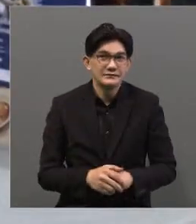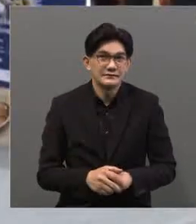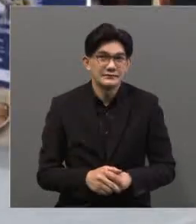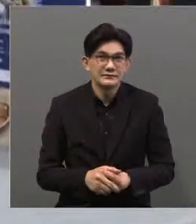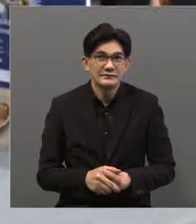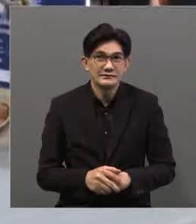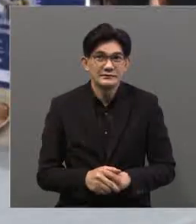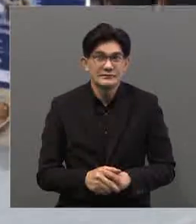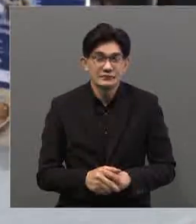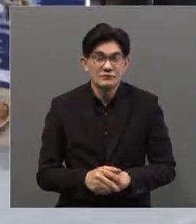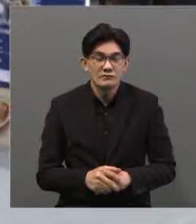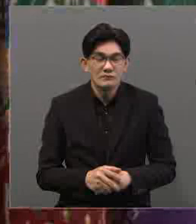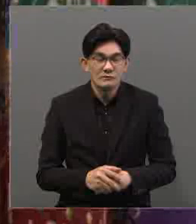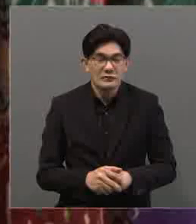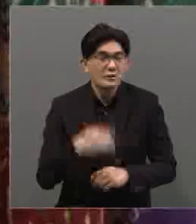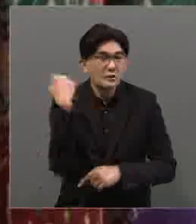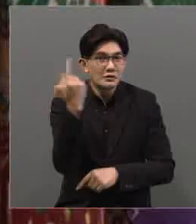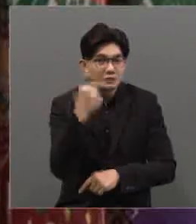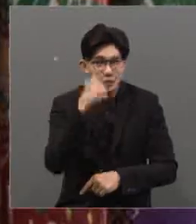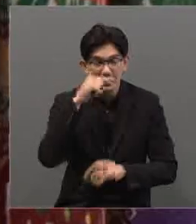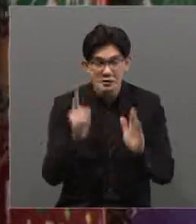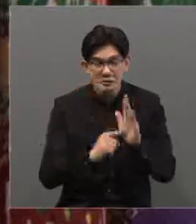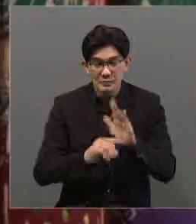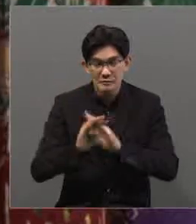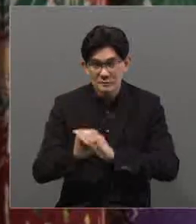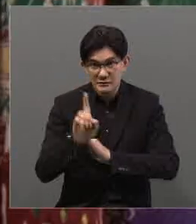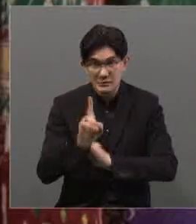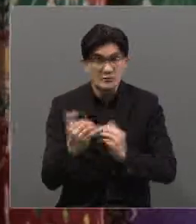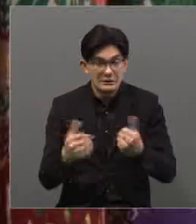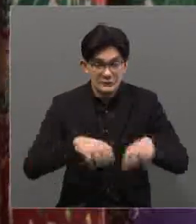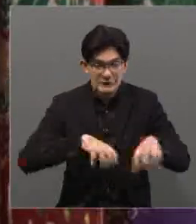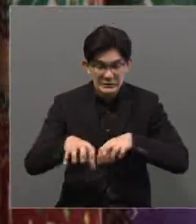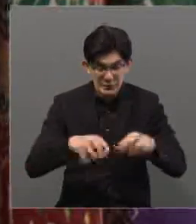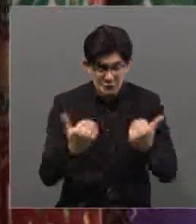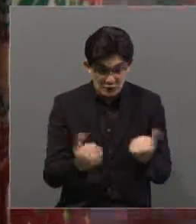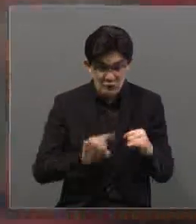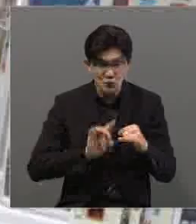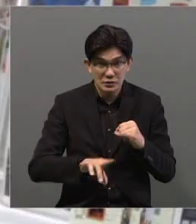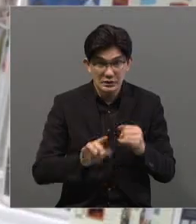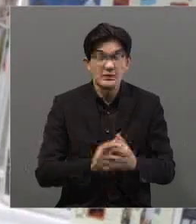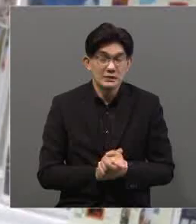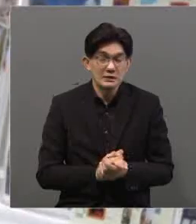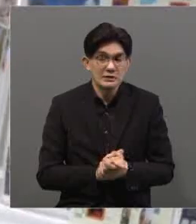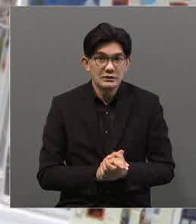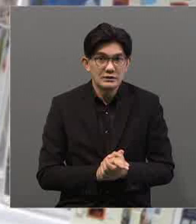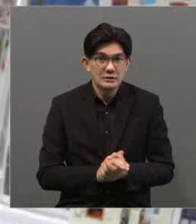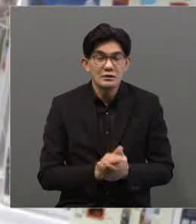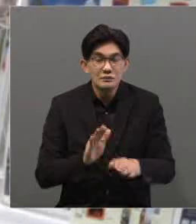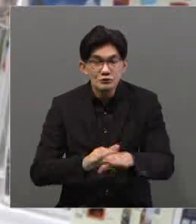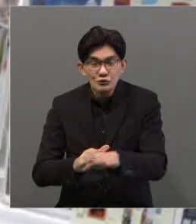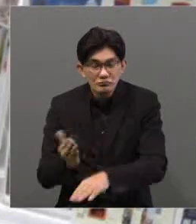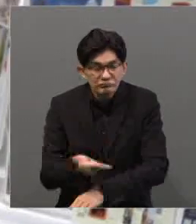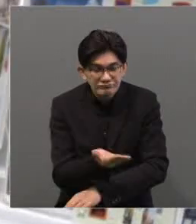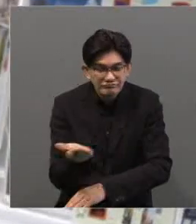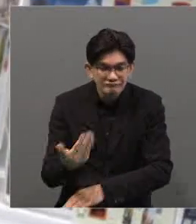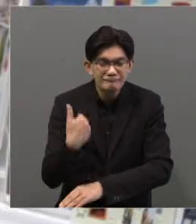ค่ะก็สำหรับงานเทศกาลเที่ยวเมืองไทยครั้งที่41ในครั้งนี้จัดขึ้นวันนี้เป็นวันสุดท้ายแล้วนะคะก็ขอเชิญชว